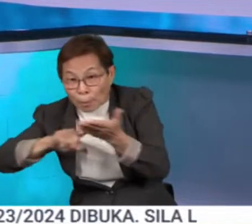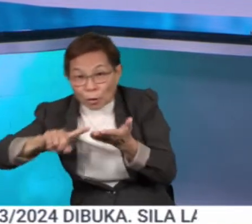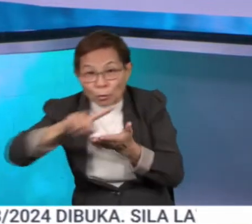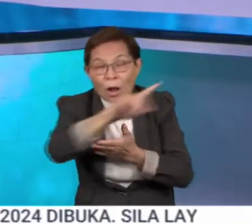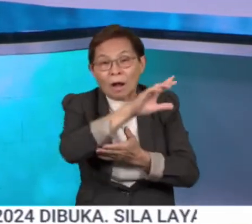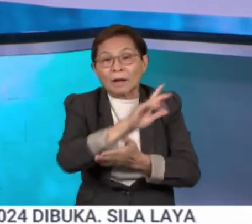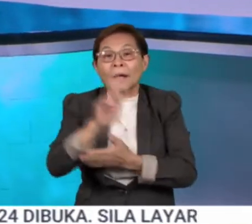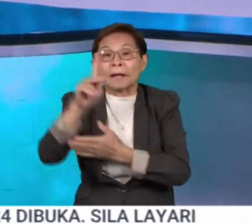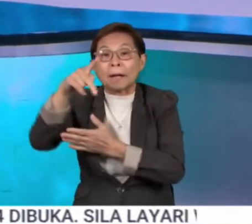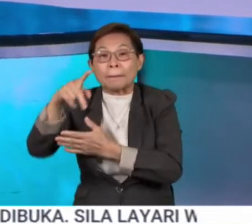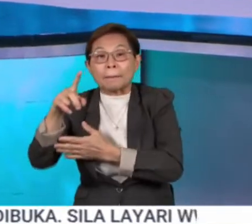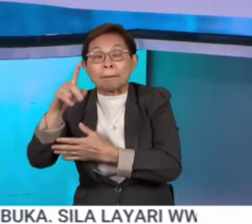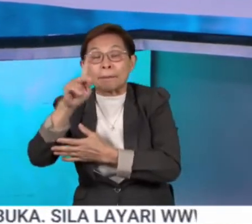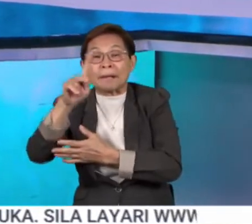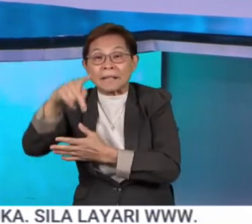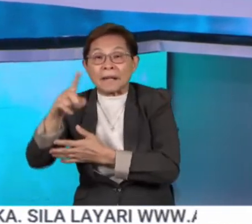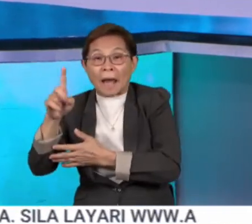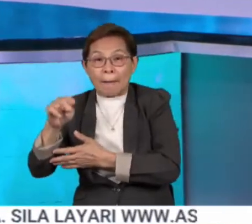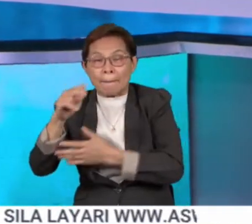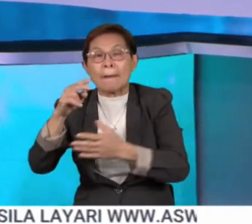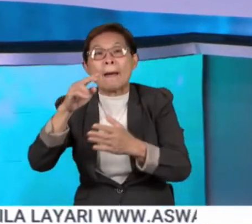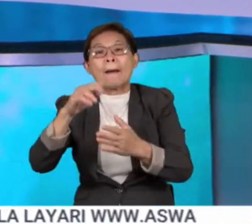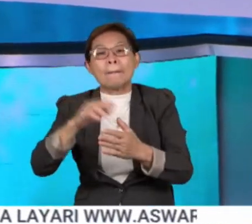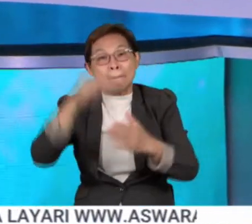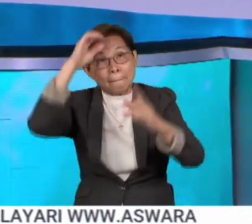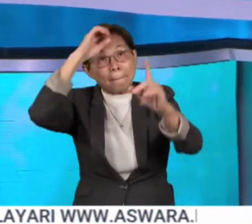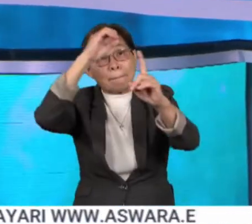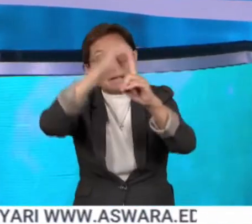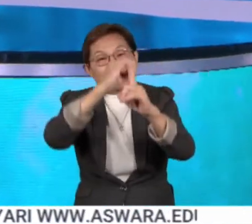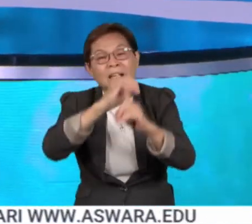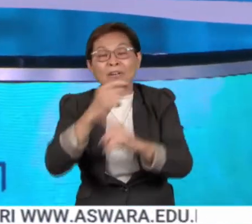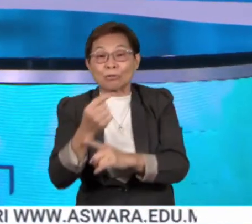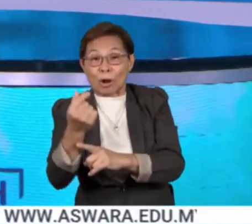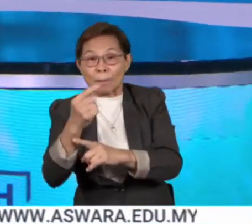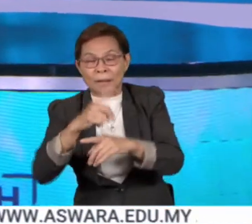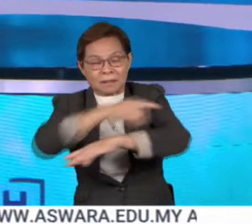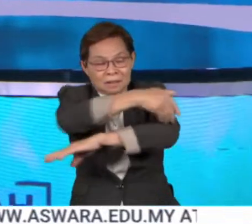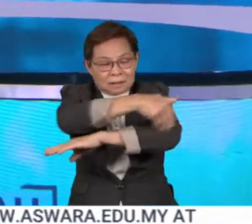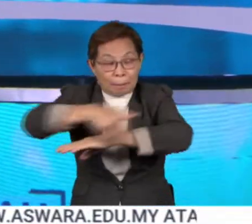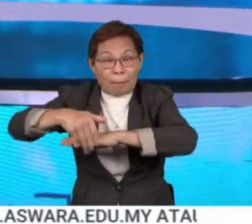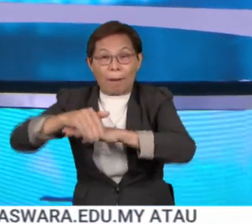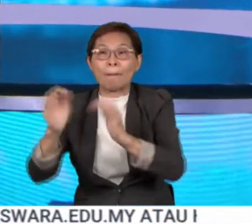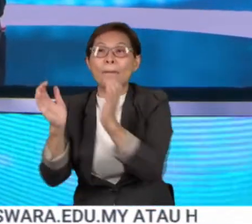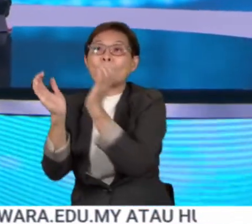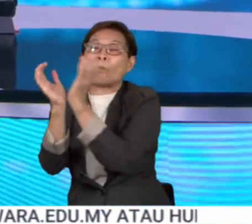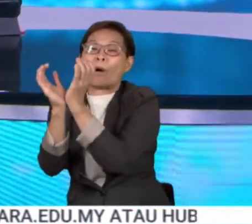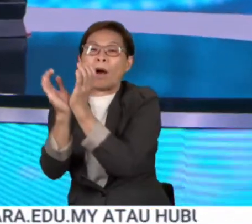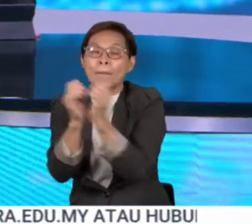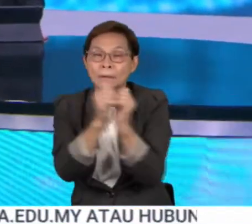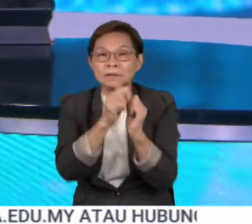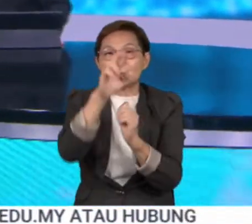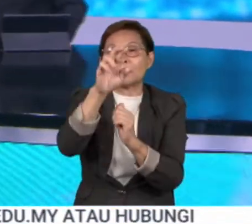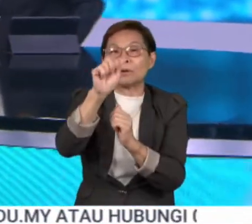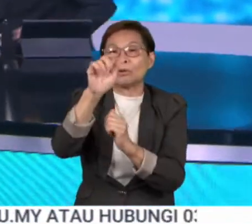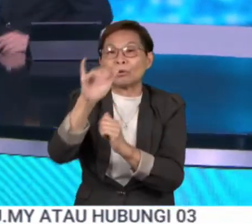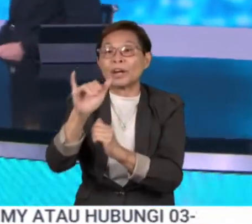memulakan misi rahmah ekonomi sempadan Malaysia Brunei. Laporannya terus saja bersama Redwin Robin di Kota Kinabalu. Silakan